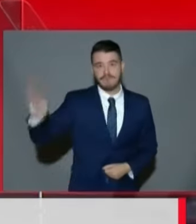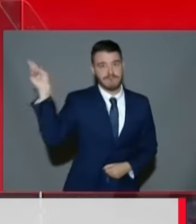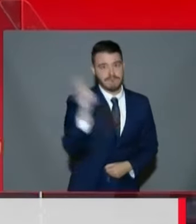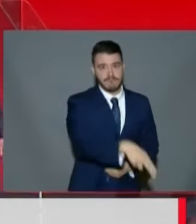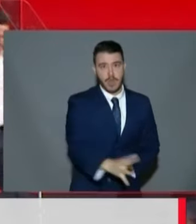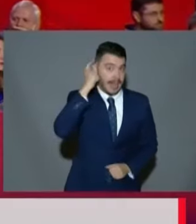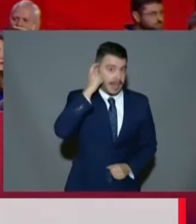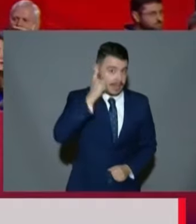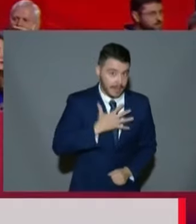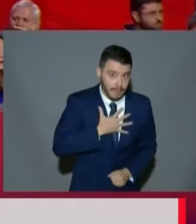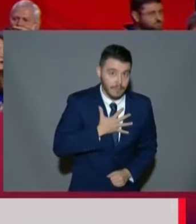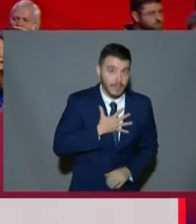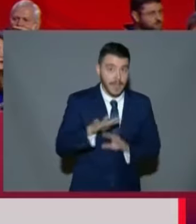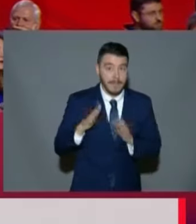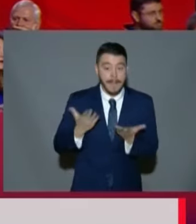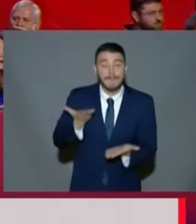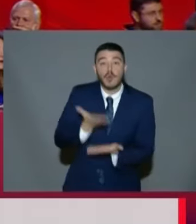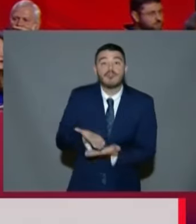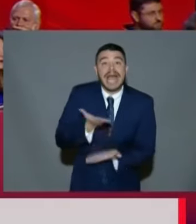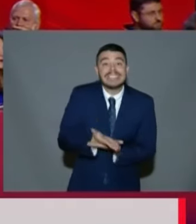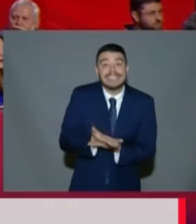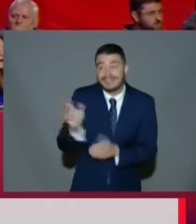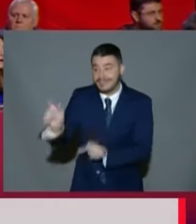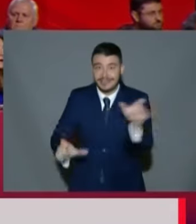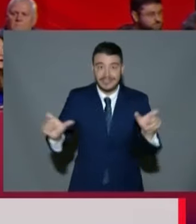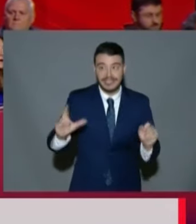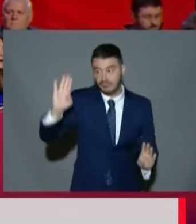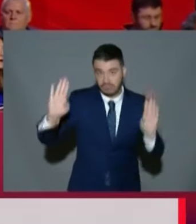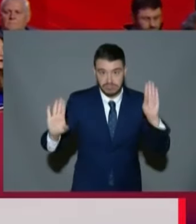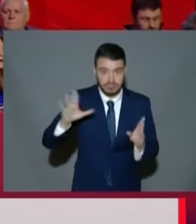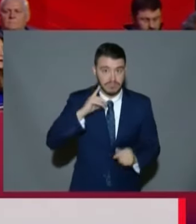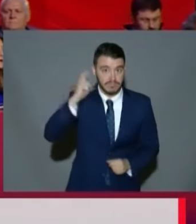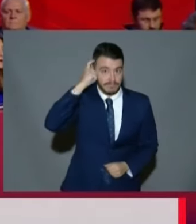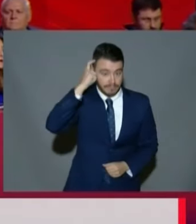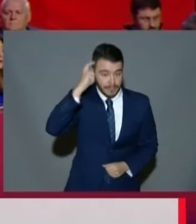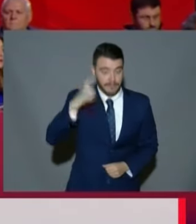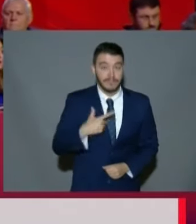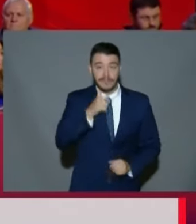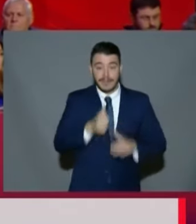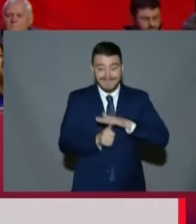μην στηθούν νέες κάλπες για την προεδρική εκλογή. Το Προεδρείο